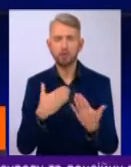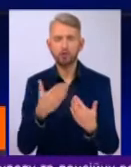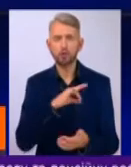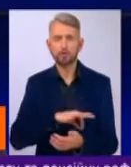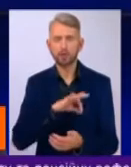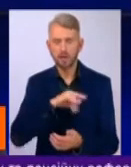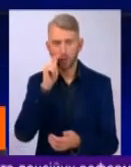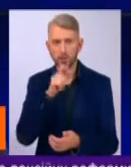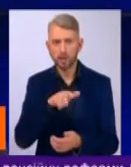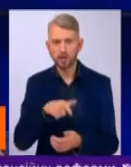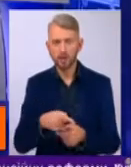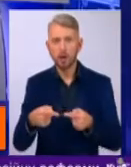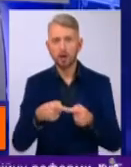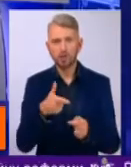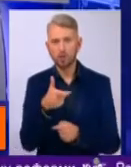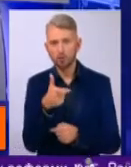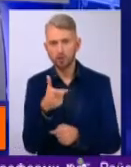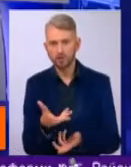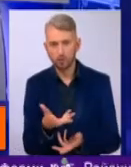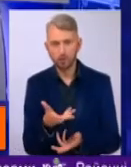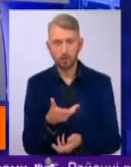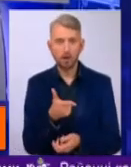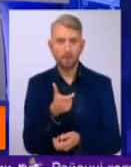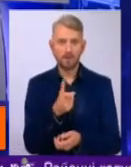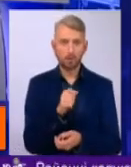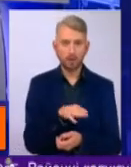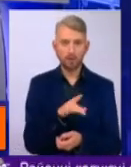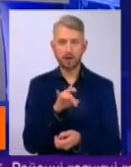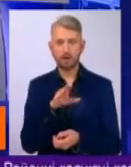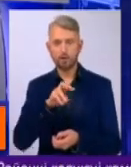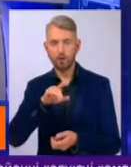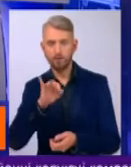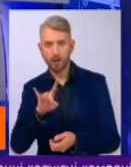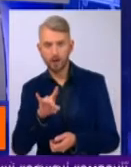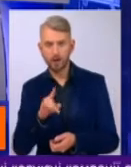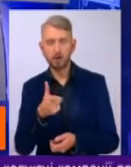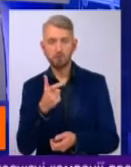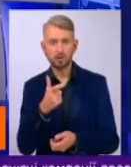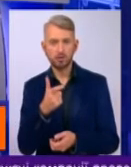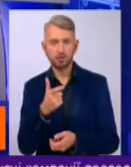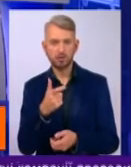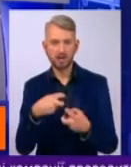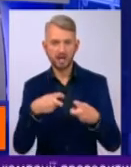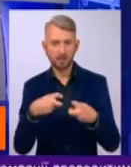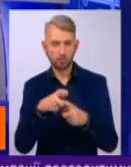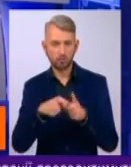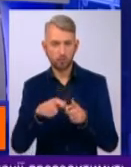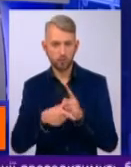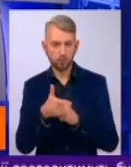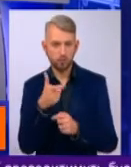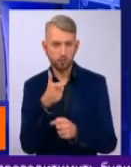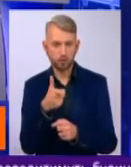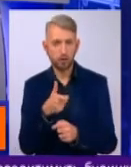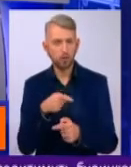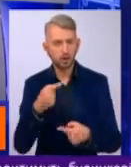використання українцями короткостволу, так, пістолету або револьверу, або пристрою для відстрілу гумових куль і так далі. От тут є